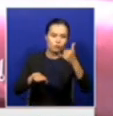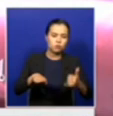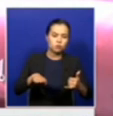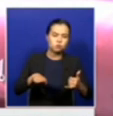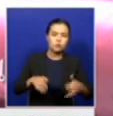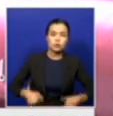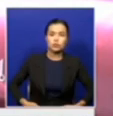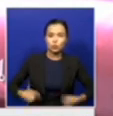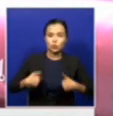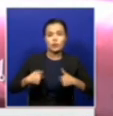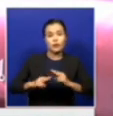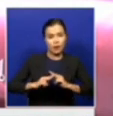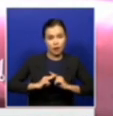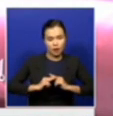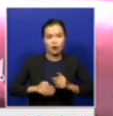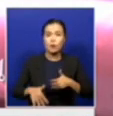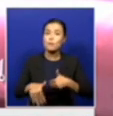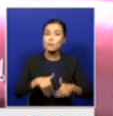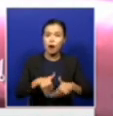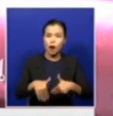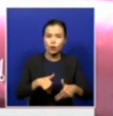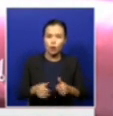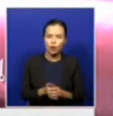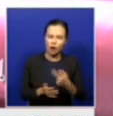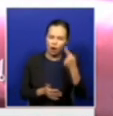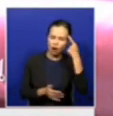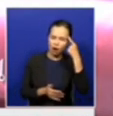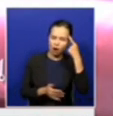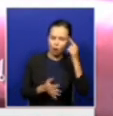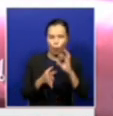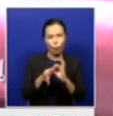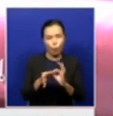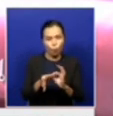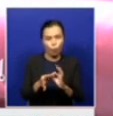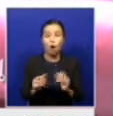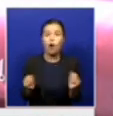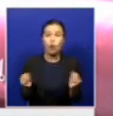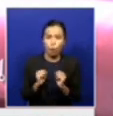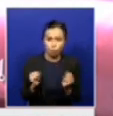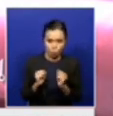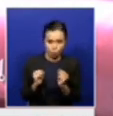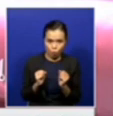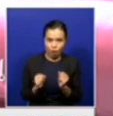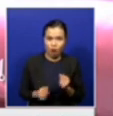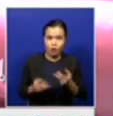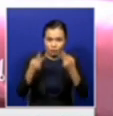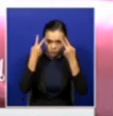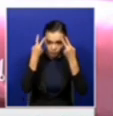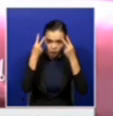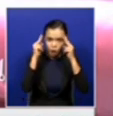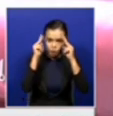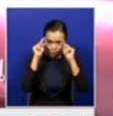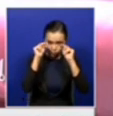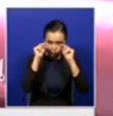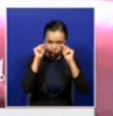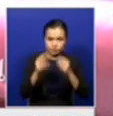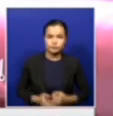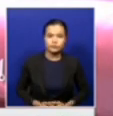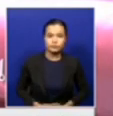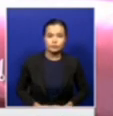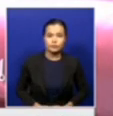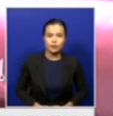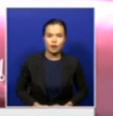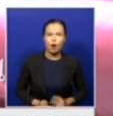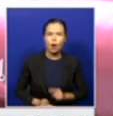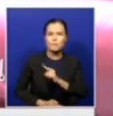สิ่งที่พี่น้องประชาชนเขากังวลอยู่ขณะนี้เขากลัวว่าท่านนายกนะครับซึ่งท่านขับเครื่องบินล